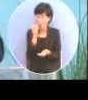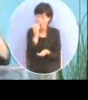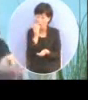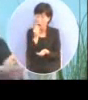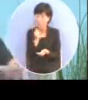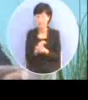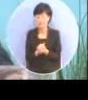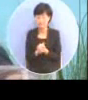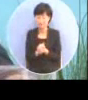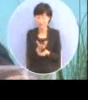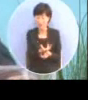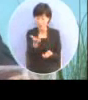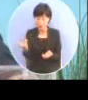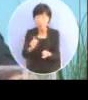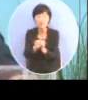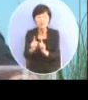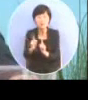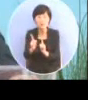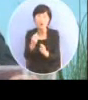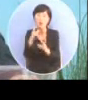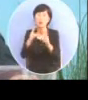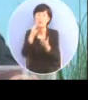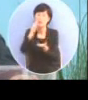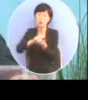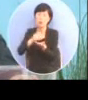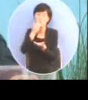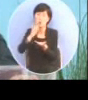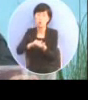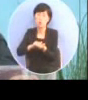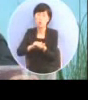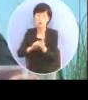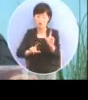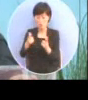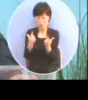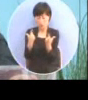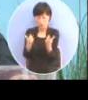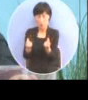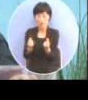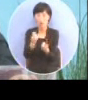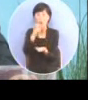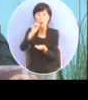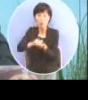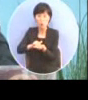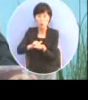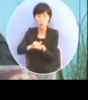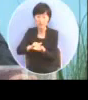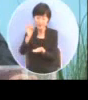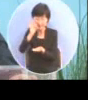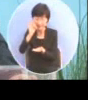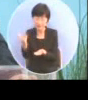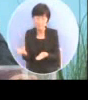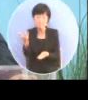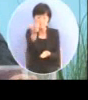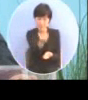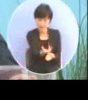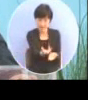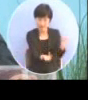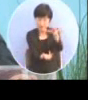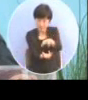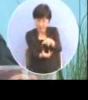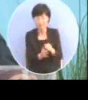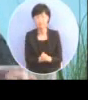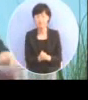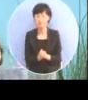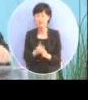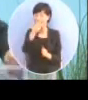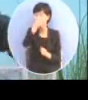Và anh ta đã lấy cục vàng đó đi và thay vào một cục đá có cái hình dạng cũng giống như cục vàng đặt vào cái lỗ đó. 그 영감님이 그대로 금인 줄